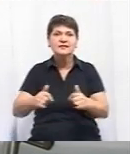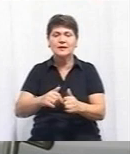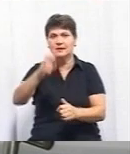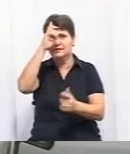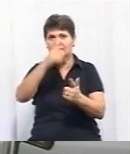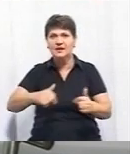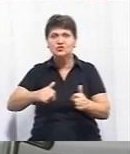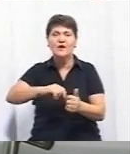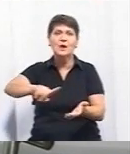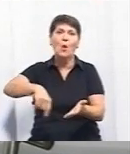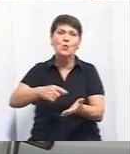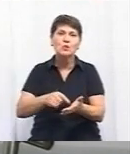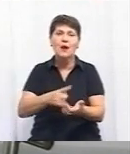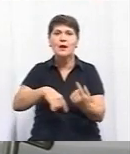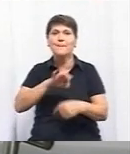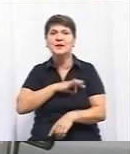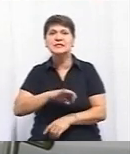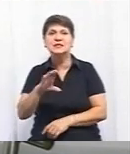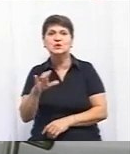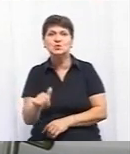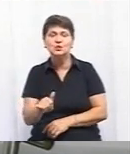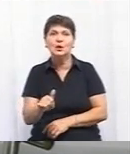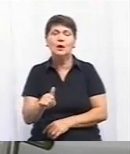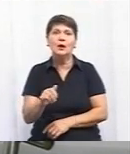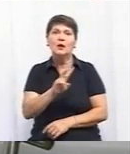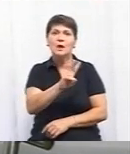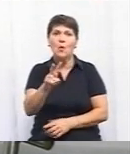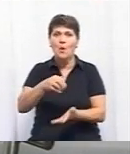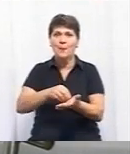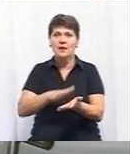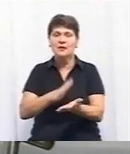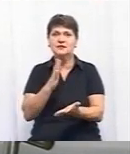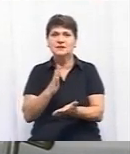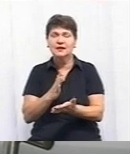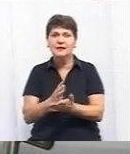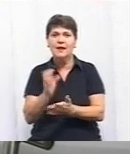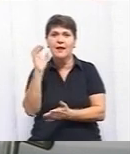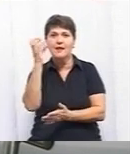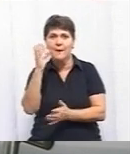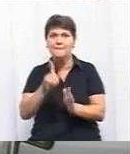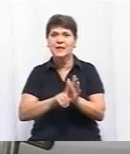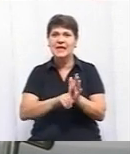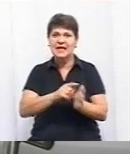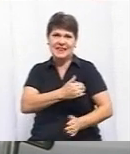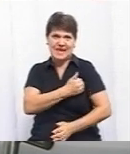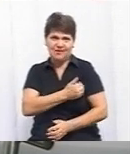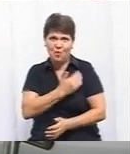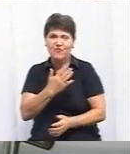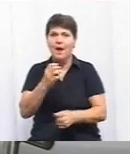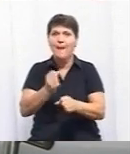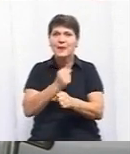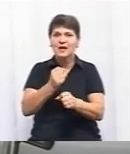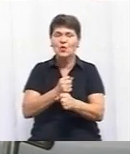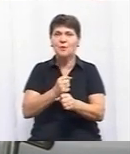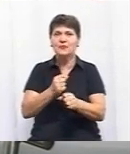державних, комунальних, бізнесу. Якщо в когось на балансі є люмінесцентні лампи, термометри, перероблені